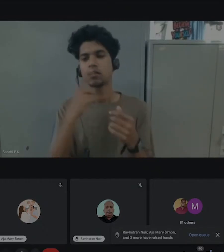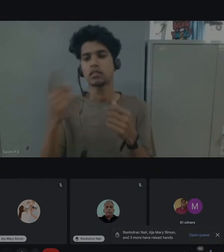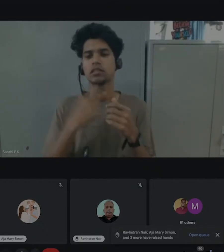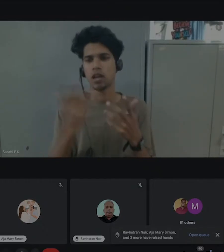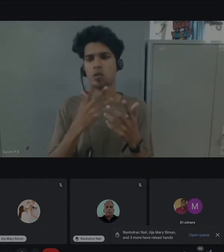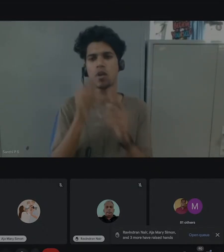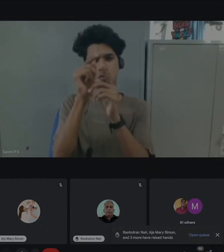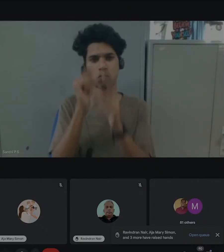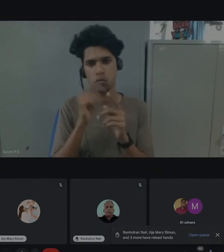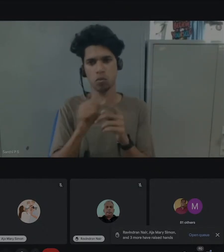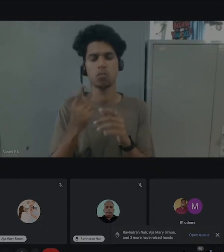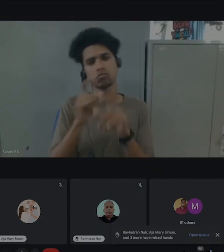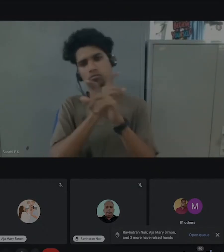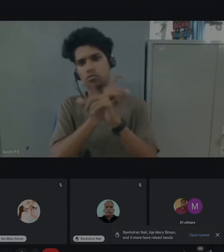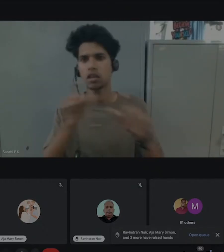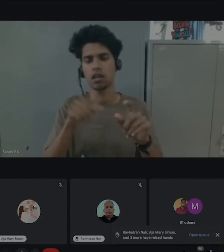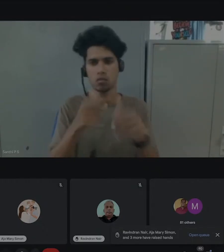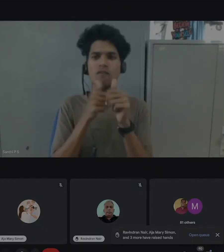സ്വീകരിക്കേണ്ടതാണ്.